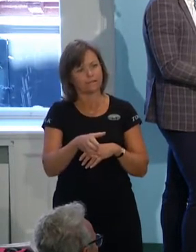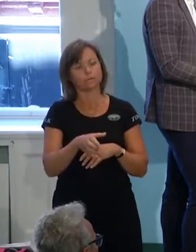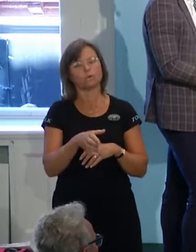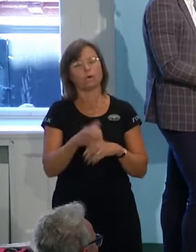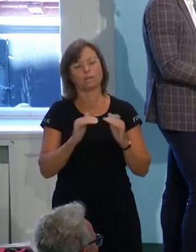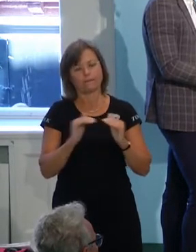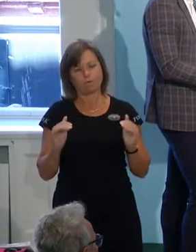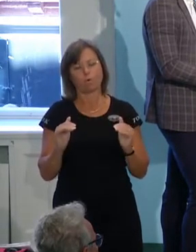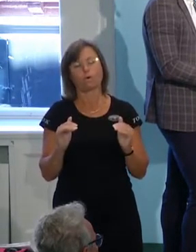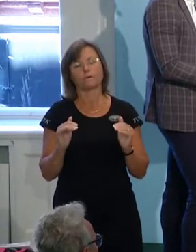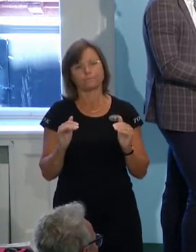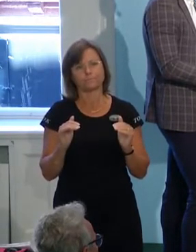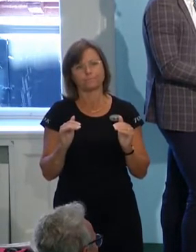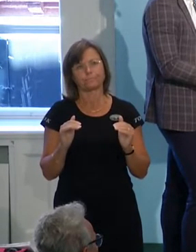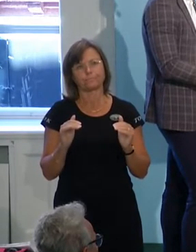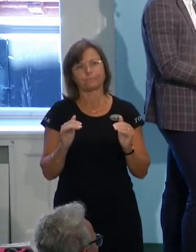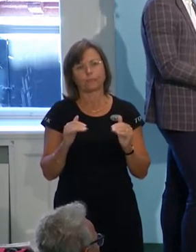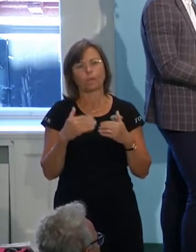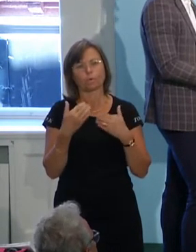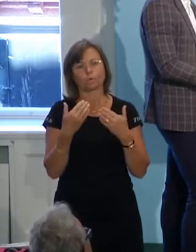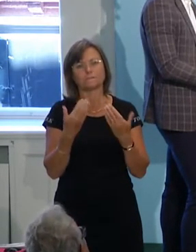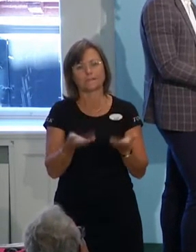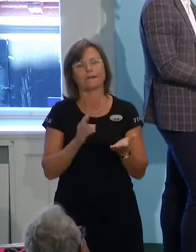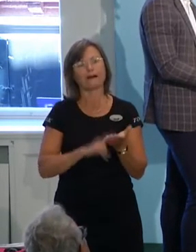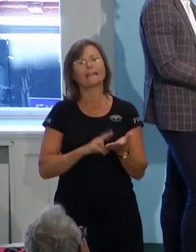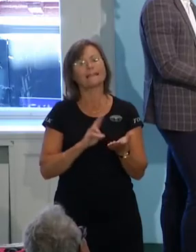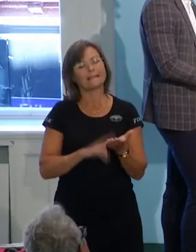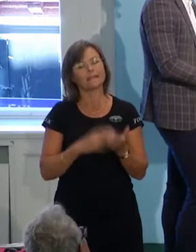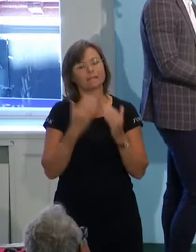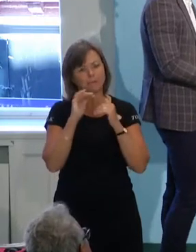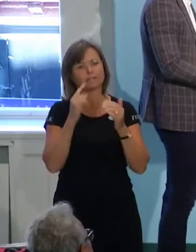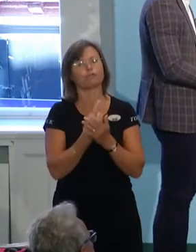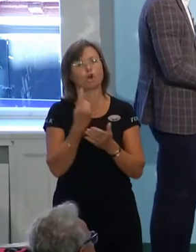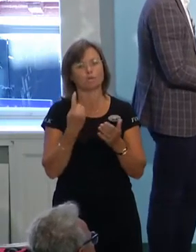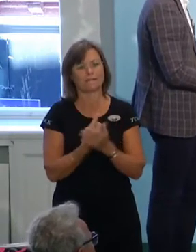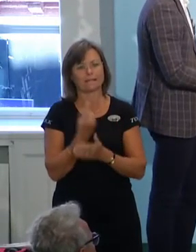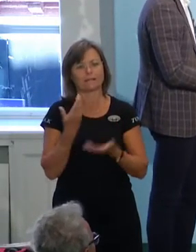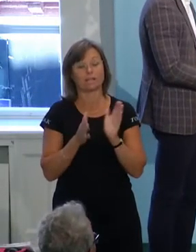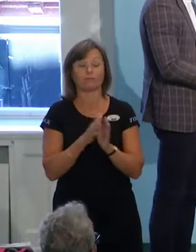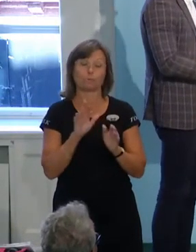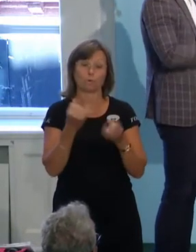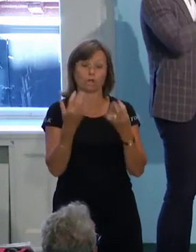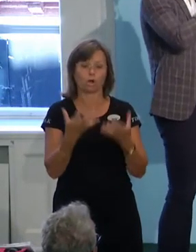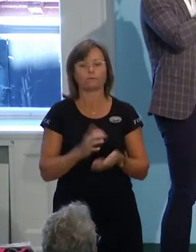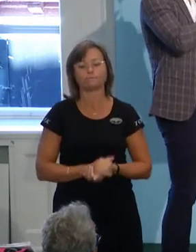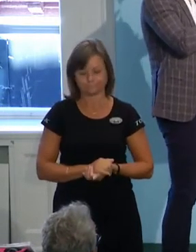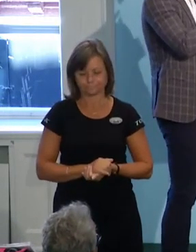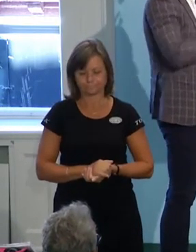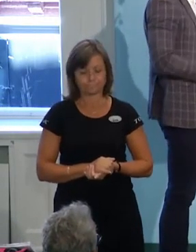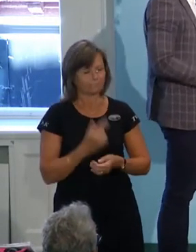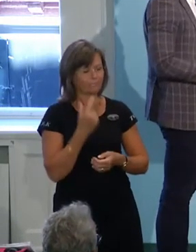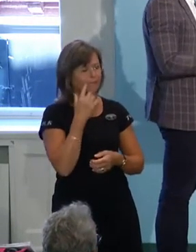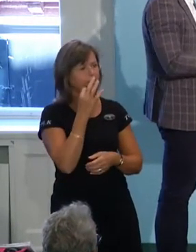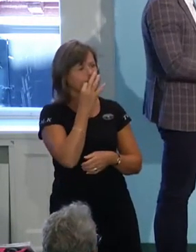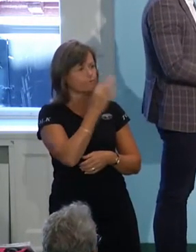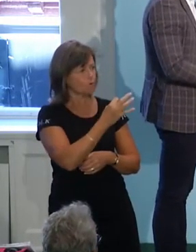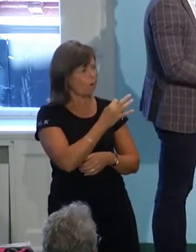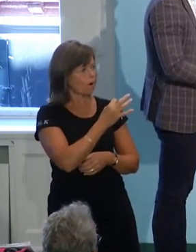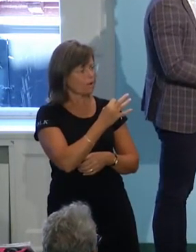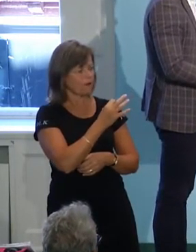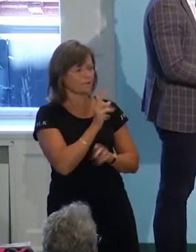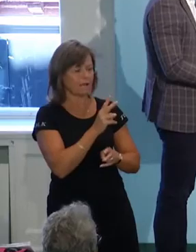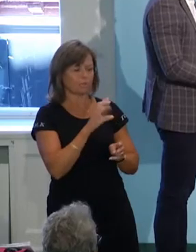en mer regional nivå och att ge valideringen bättre förutsättningar än vad det är nu. Mm. Jag tänkte ställa samma fråga till er som jag ställer